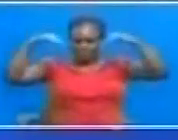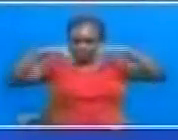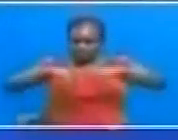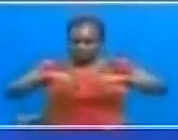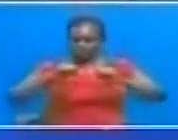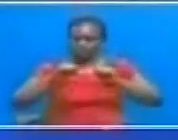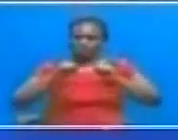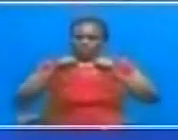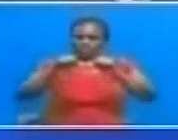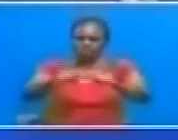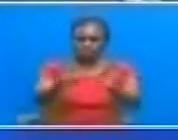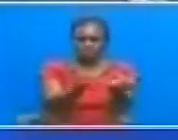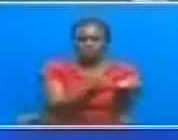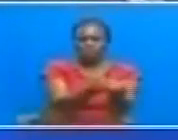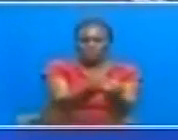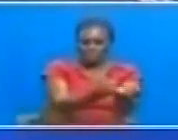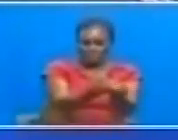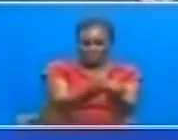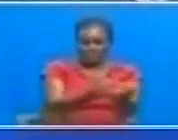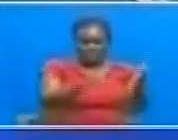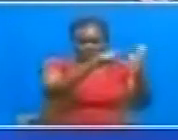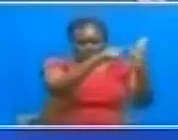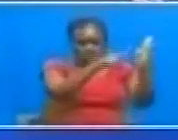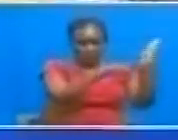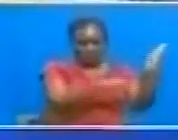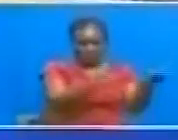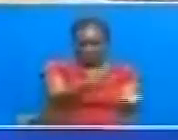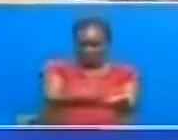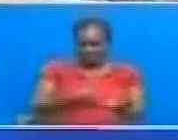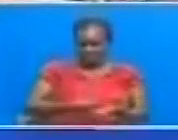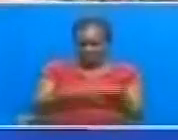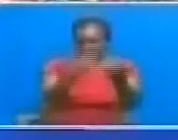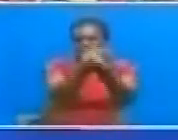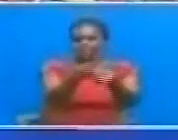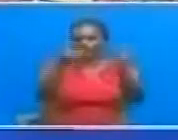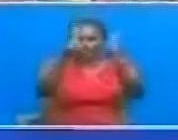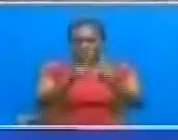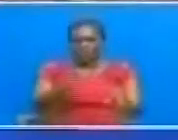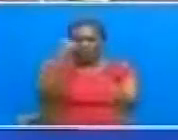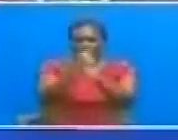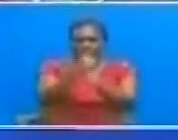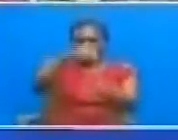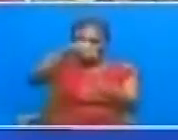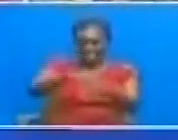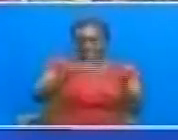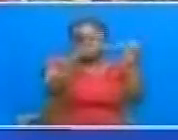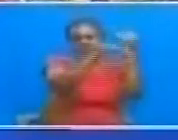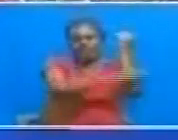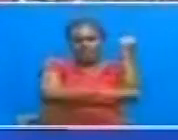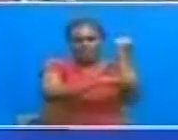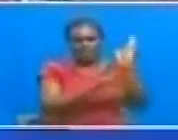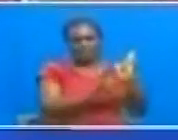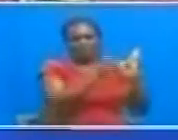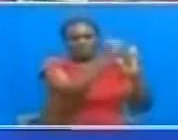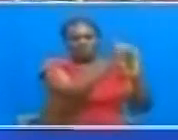linatarajiwa kuendelea hadi Jumamosi, na baadhi ya mambo ambayo yatajadiliwa ni demokrasia, ushirikiano baina ya mataifa haya,